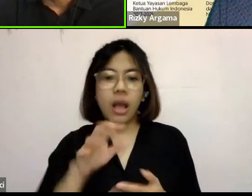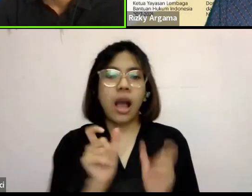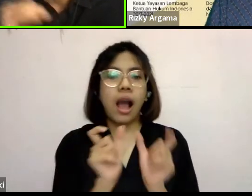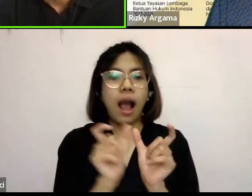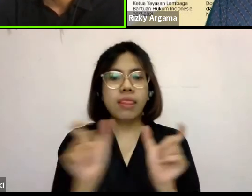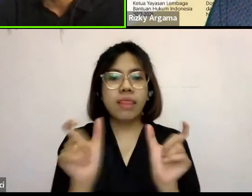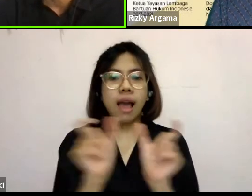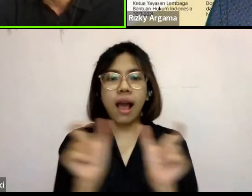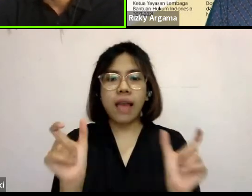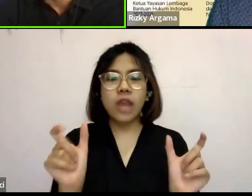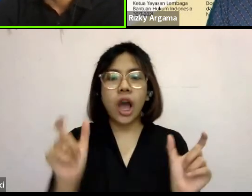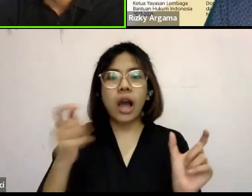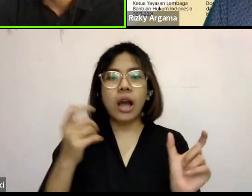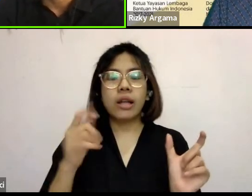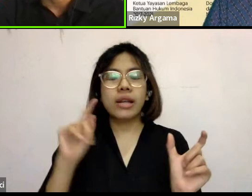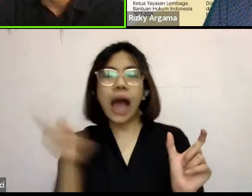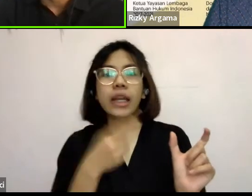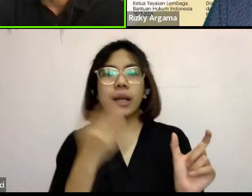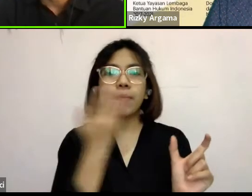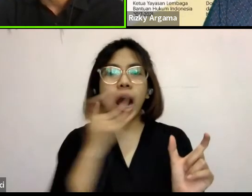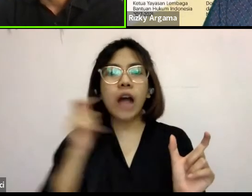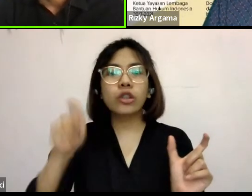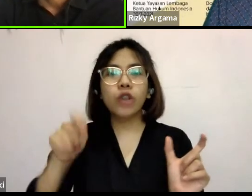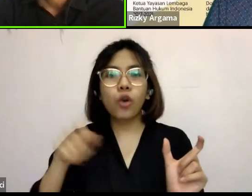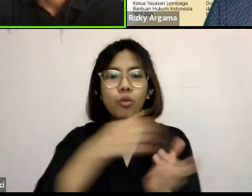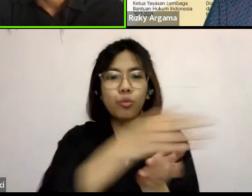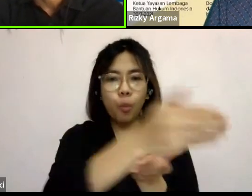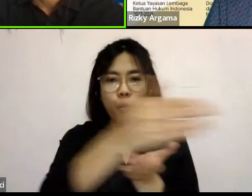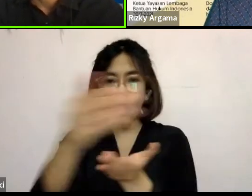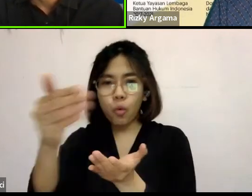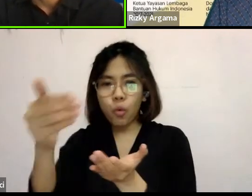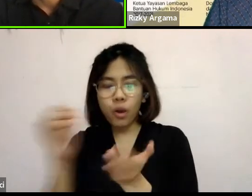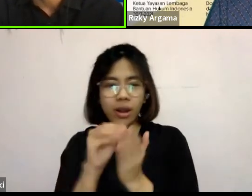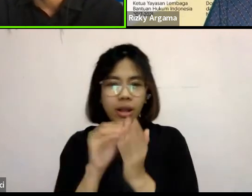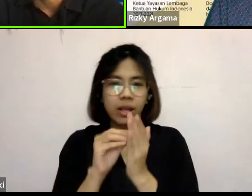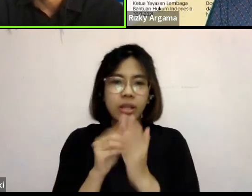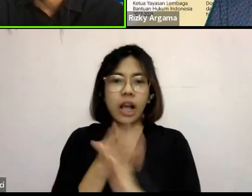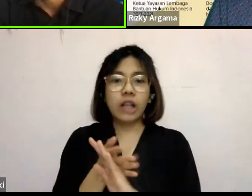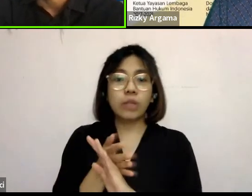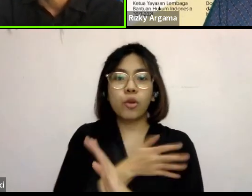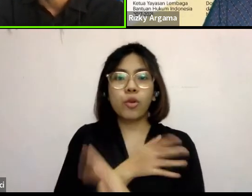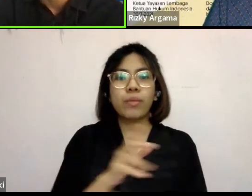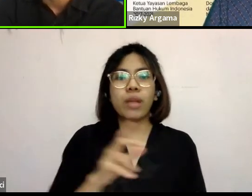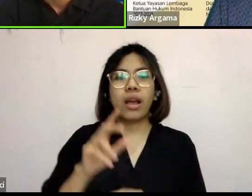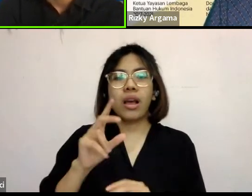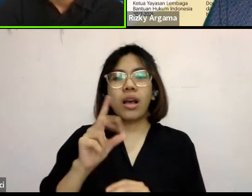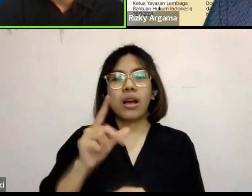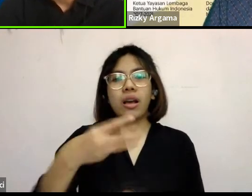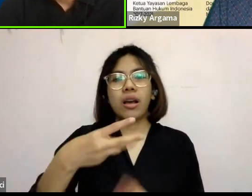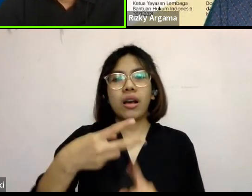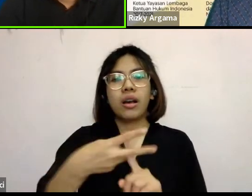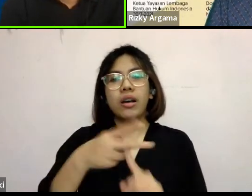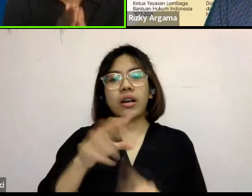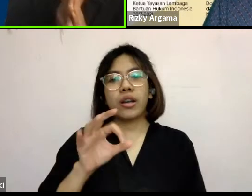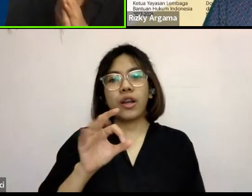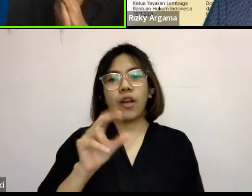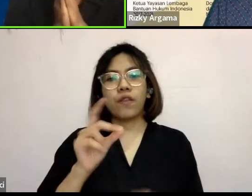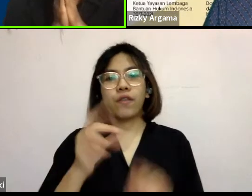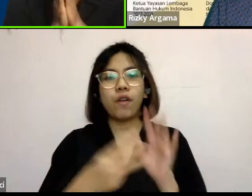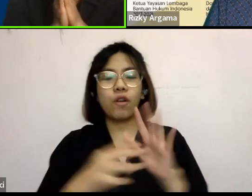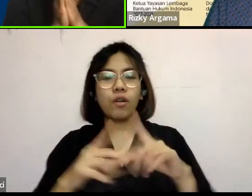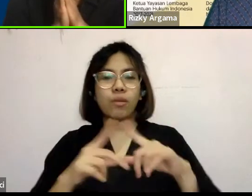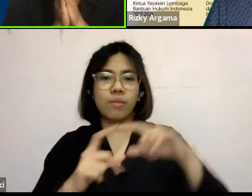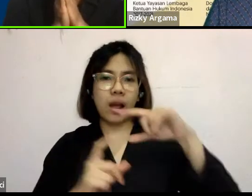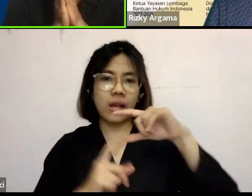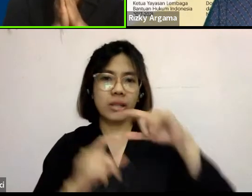hukum yang muncul pasca reformasi itu yang baru dan segala macam yang judulnya tulisannya adalah badai bahasa gede jadi kalau kita